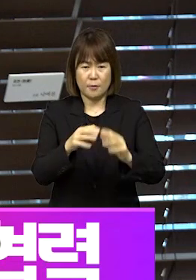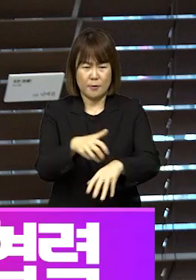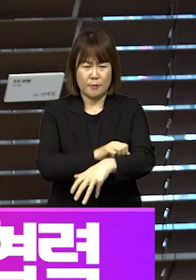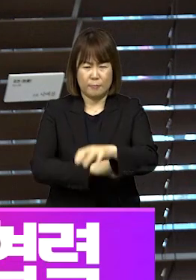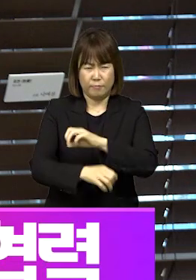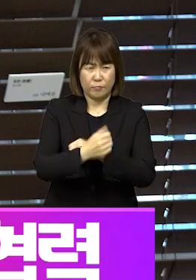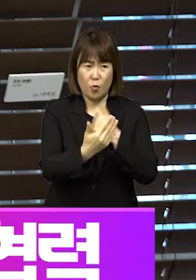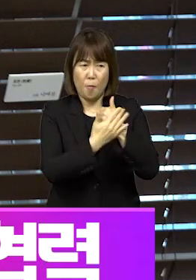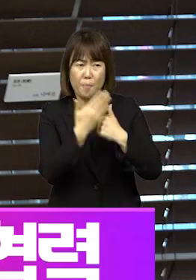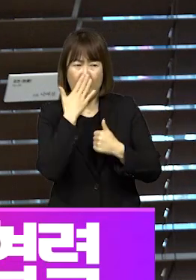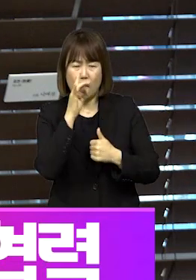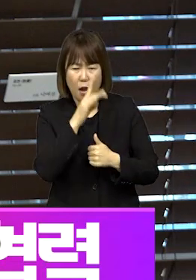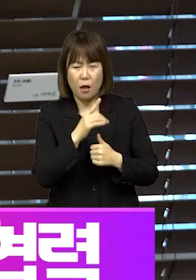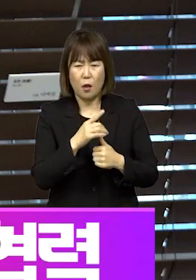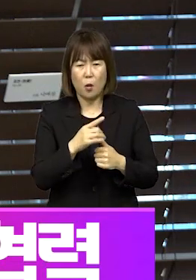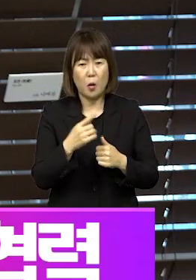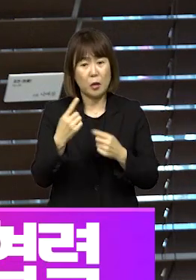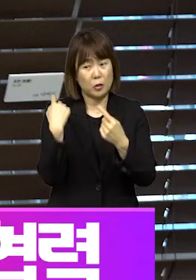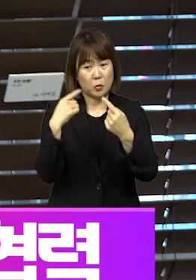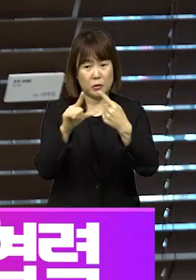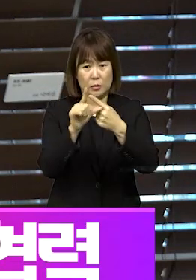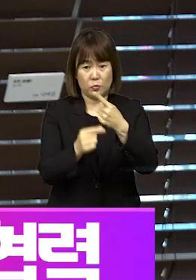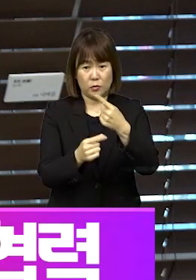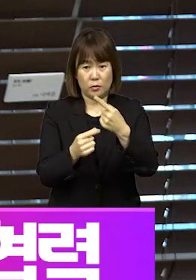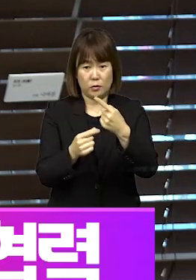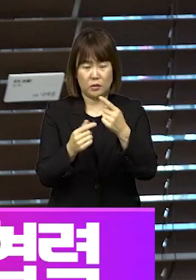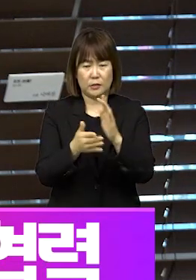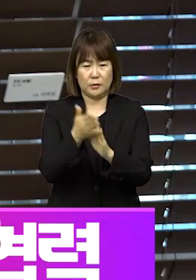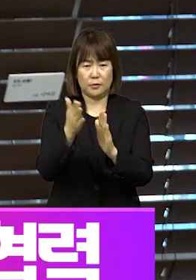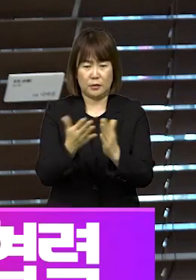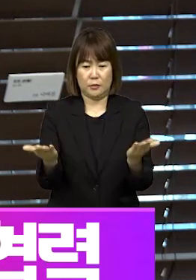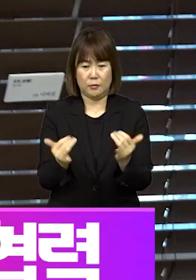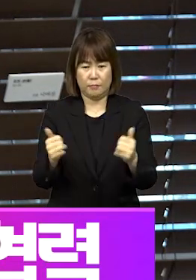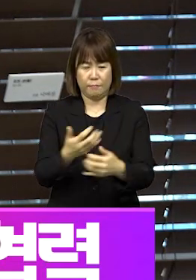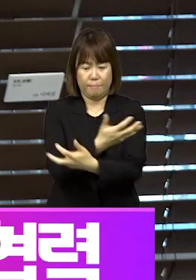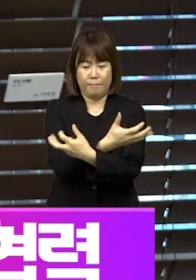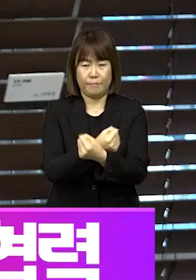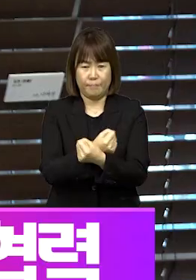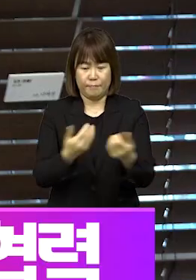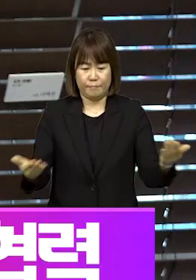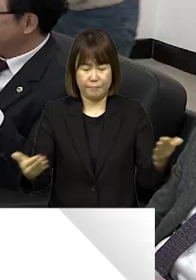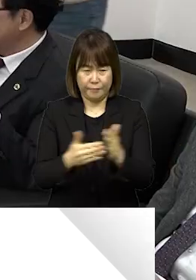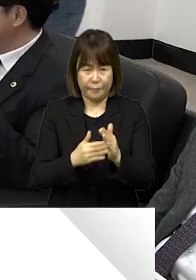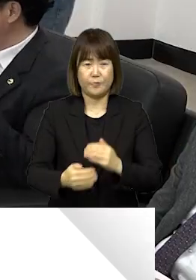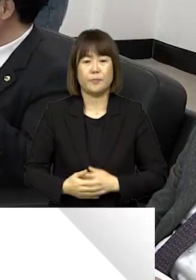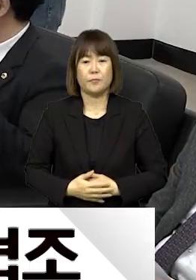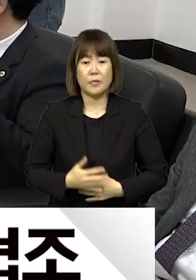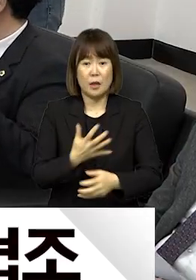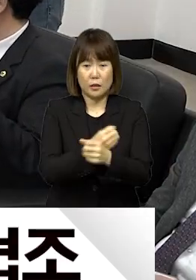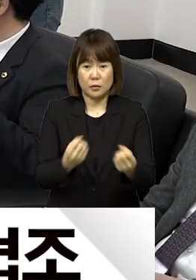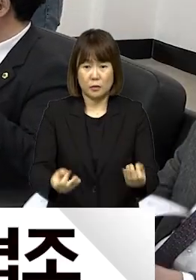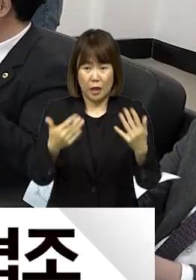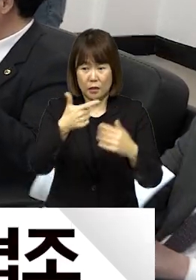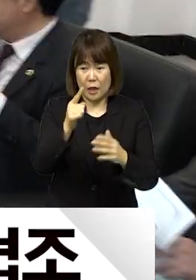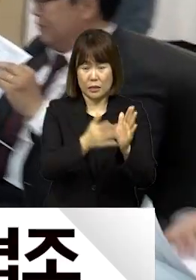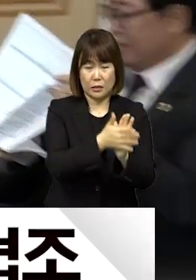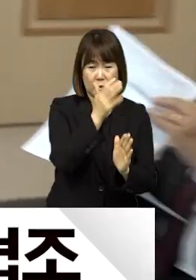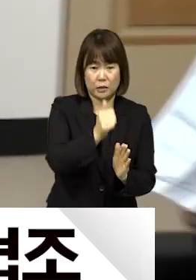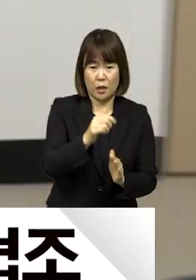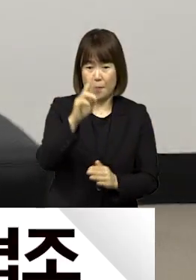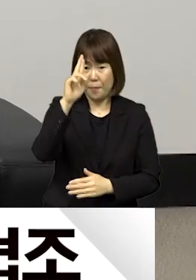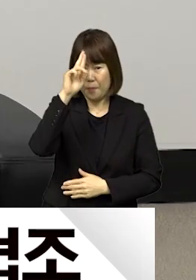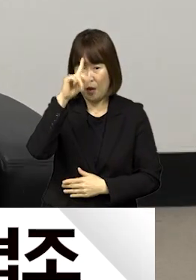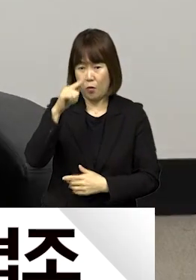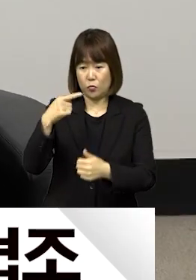위해 적극 협력기로 하고 지난 1월 시청 상황실에서 업무협약을 체결했습니다 협약식에는